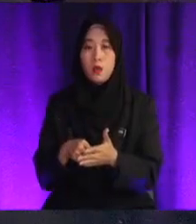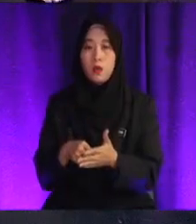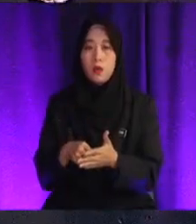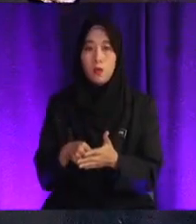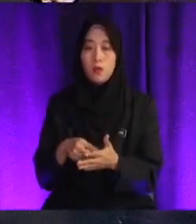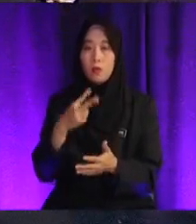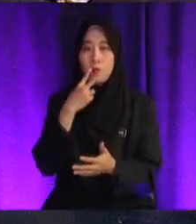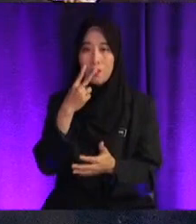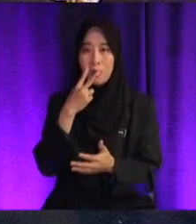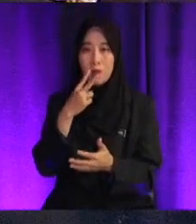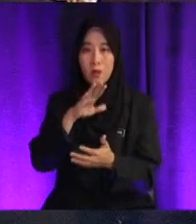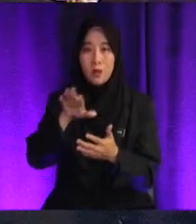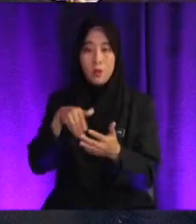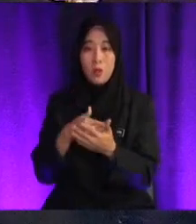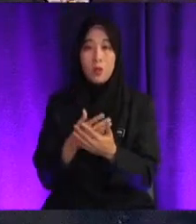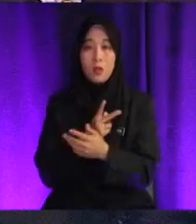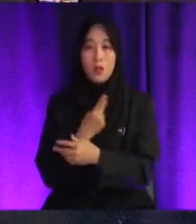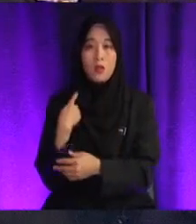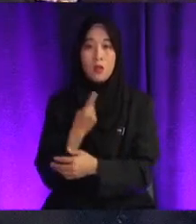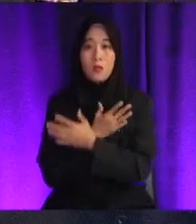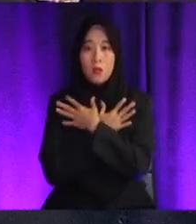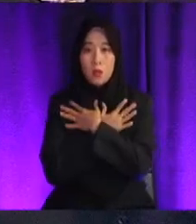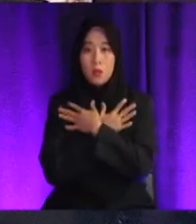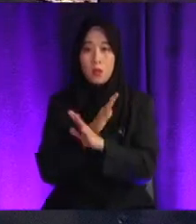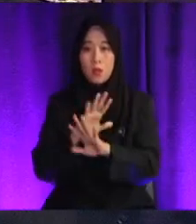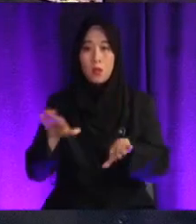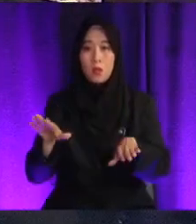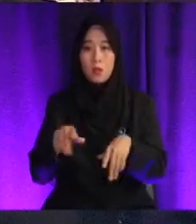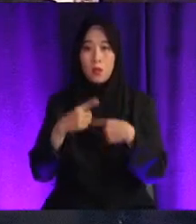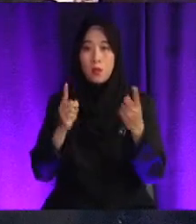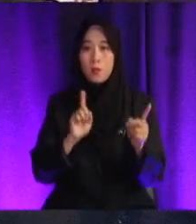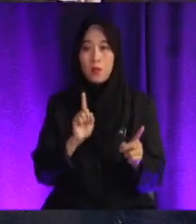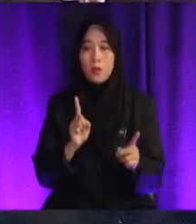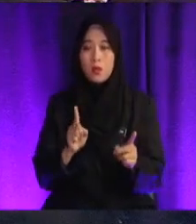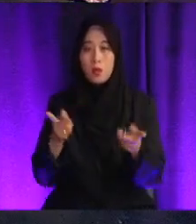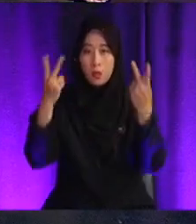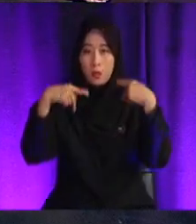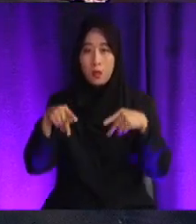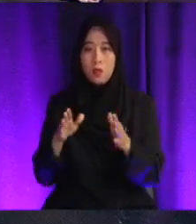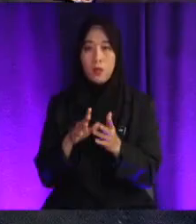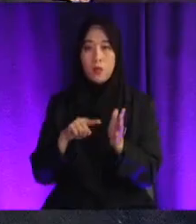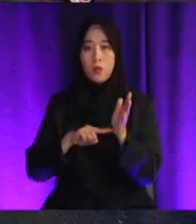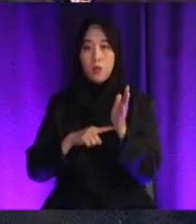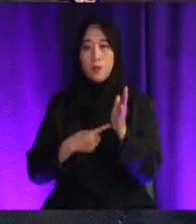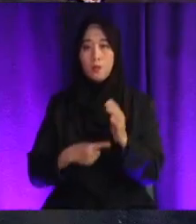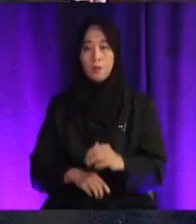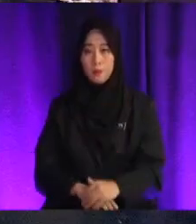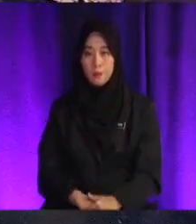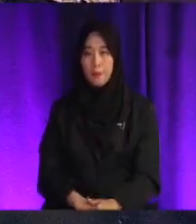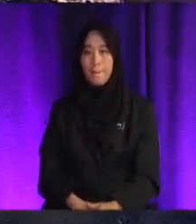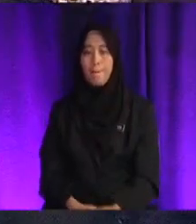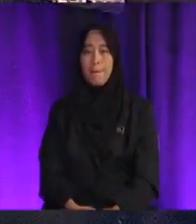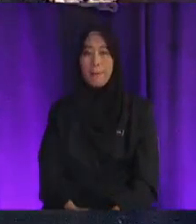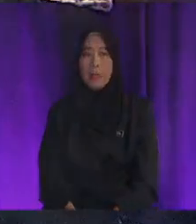cikgu. Baik, kita nak berhenti rehat dulu. Kepada anda semua, jangan ke mana-mana selepas ini. Kita akan kembali dalam Menengah Atas.